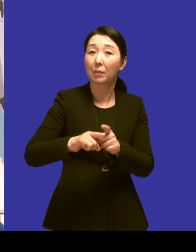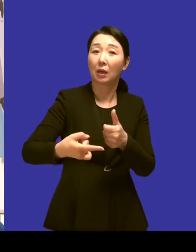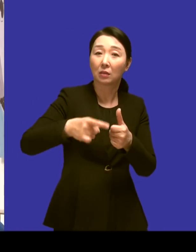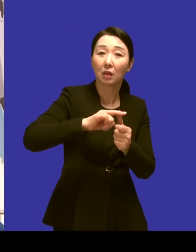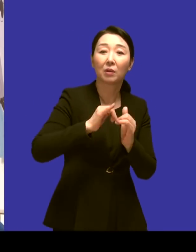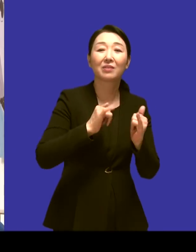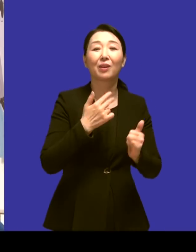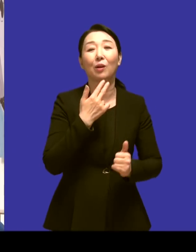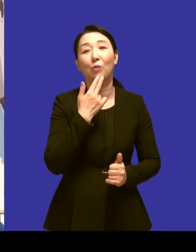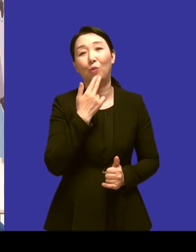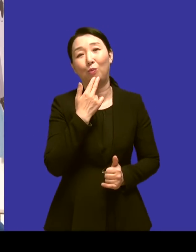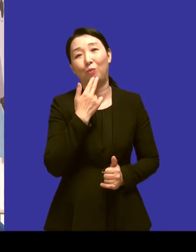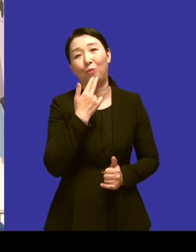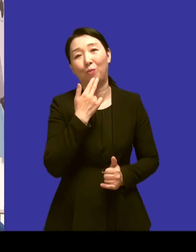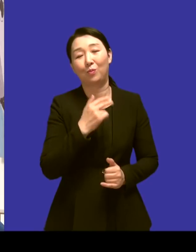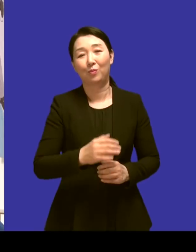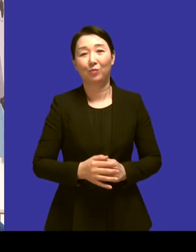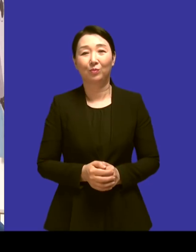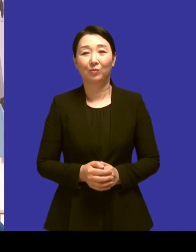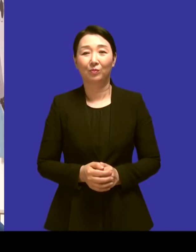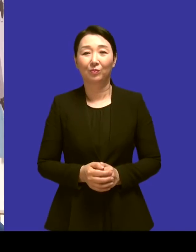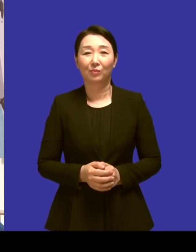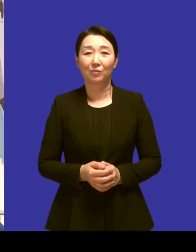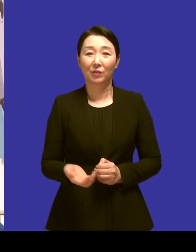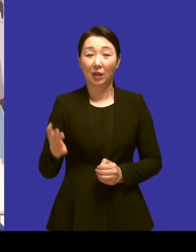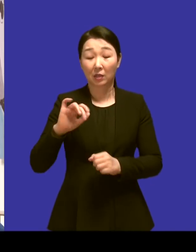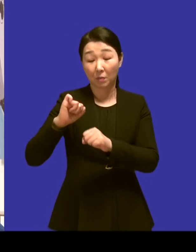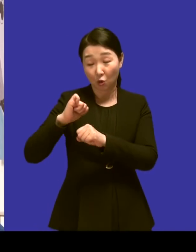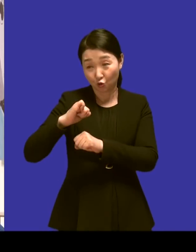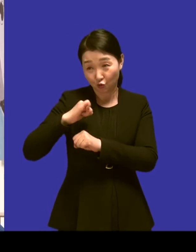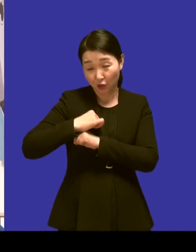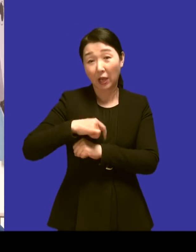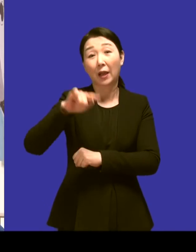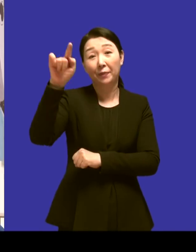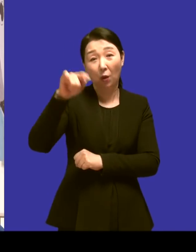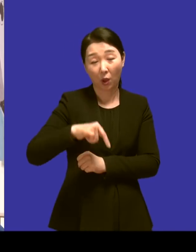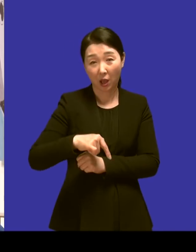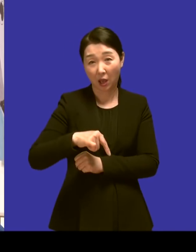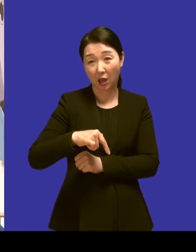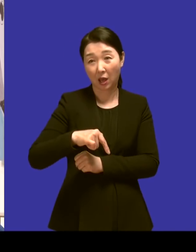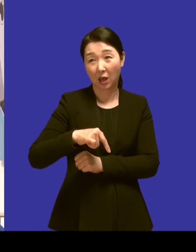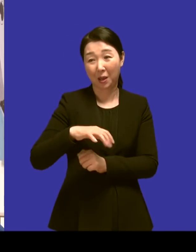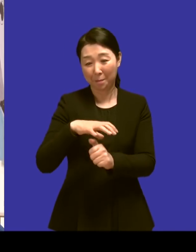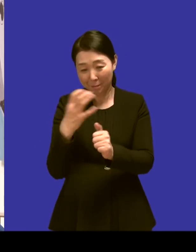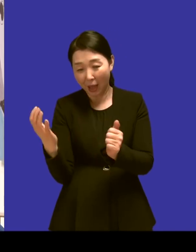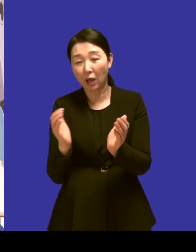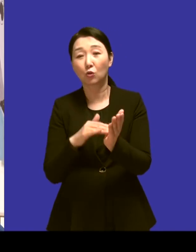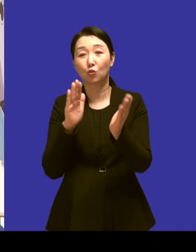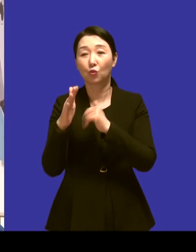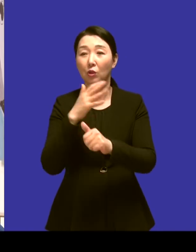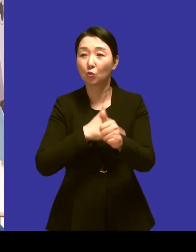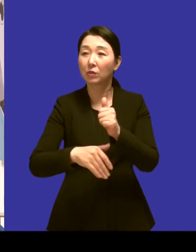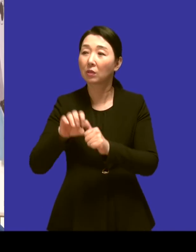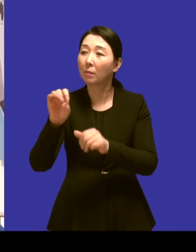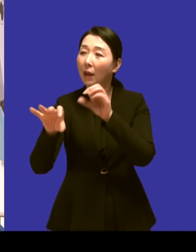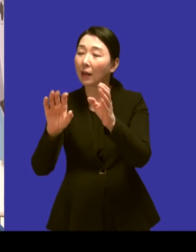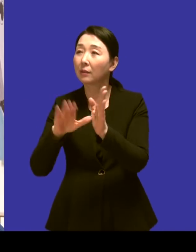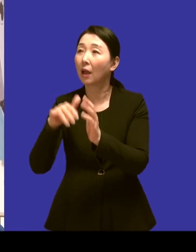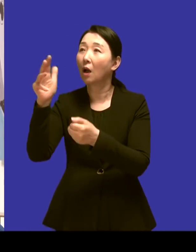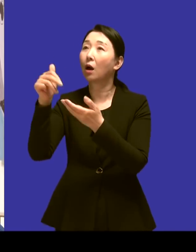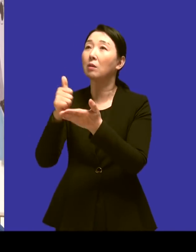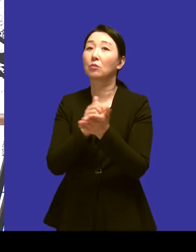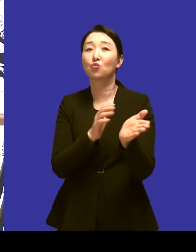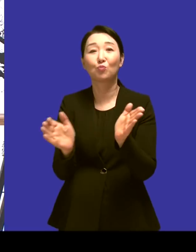거의 없다시피 했어요. 근데 군대 갔다 와서 제가 다시 한번 그걸 주변에 얘기했을 때에 하나님께서